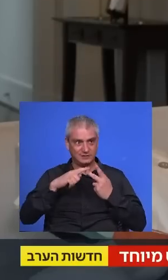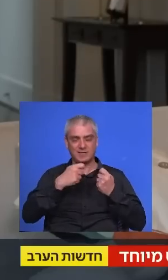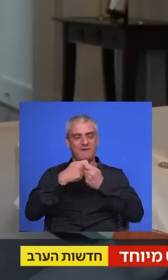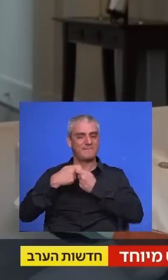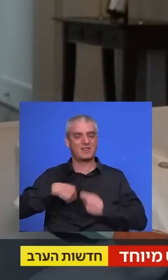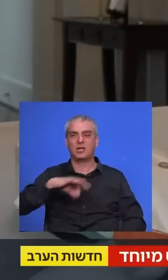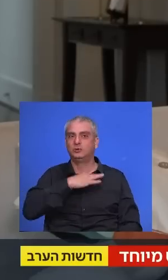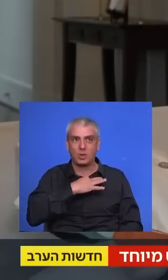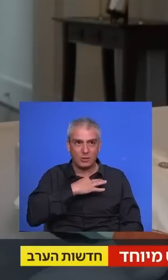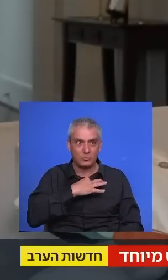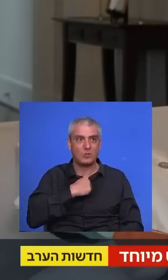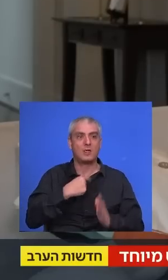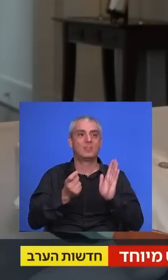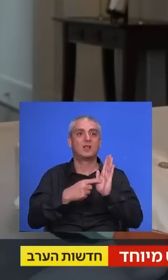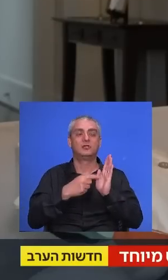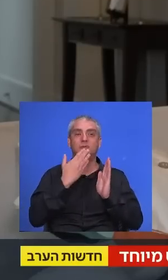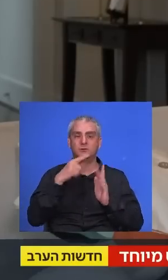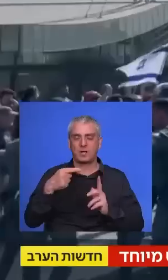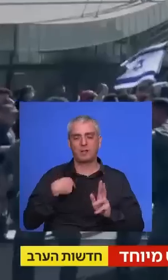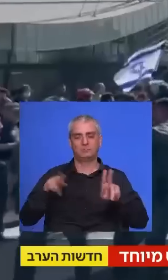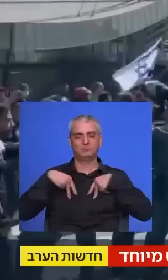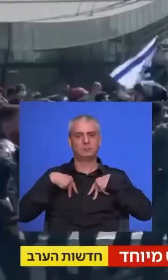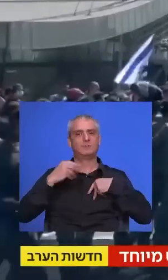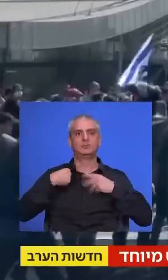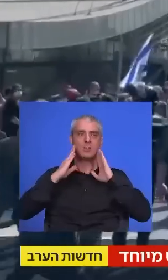federations, making a demand for an Israel that we believe in.